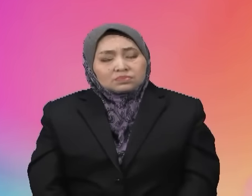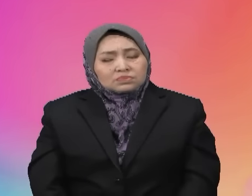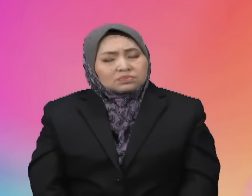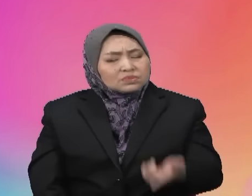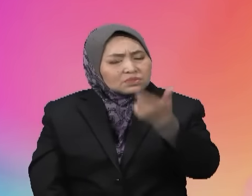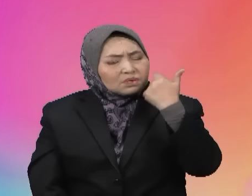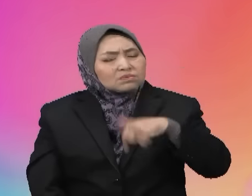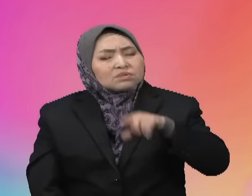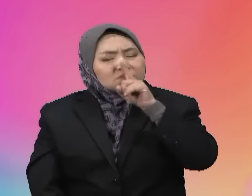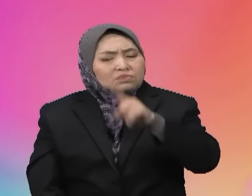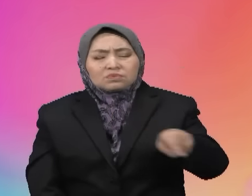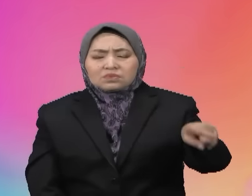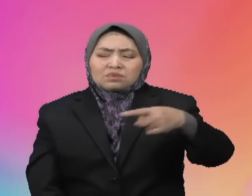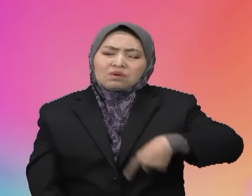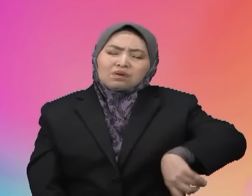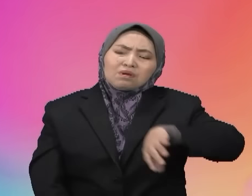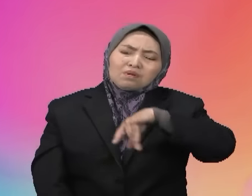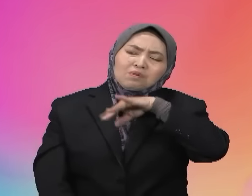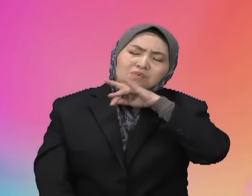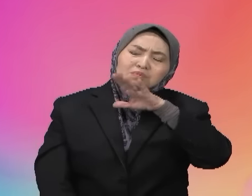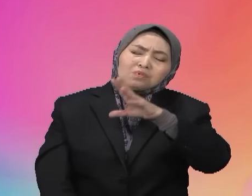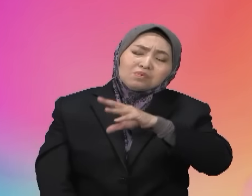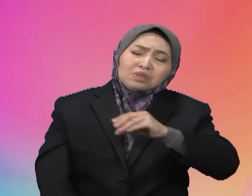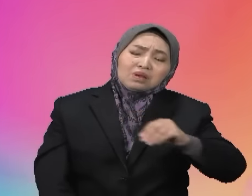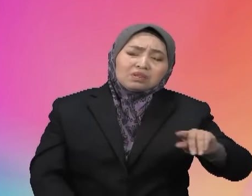wa ma'wahum